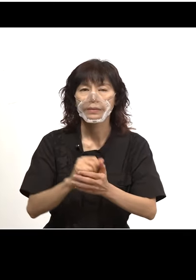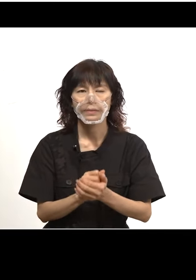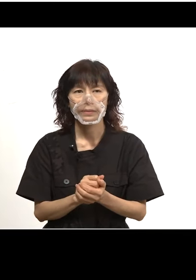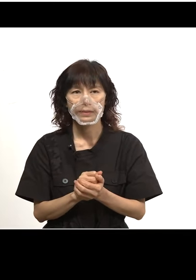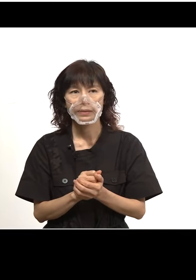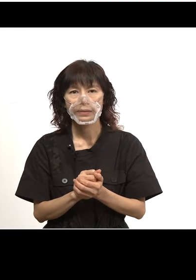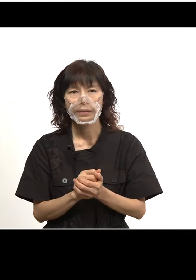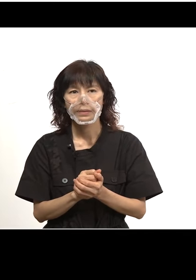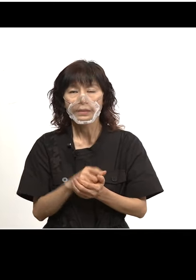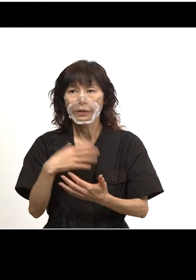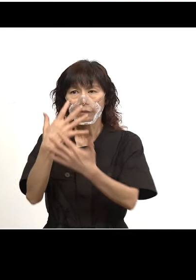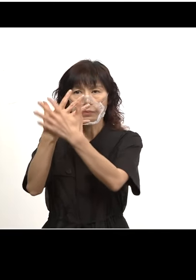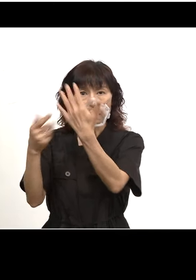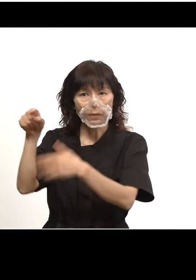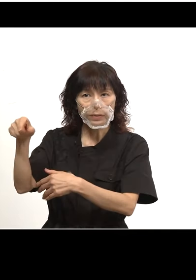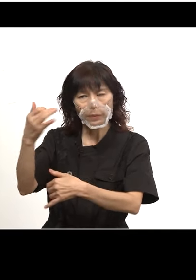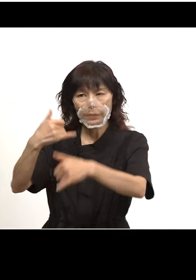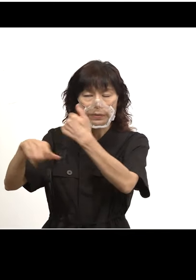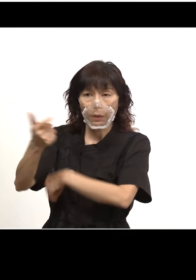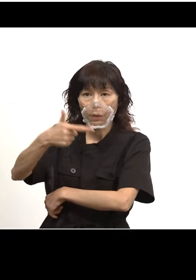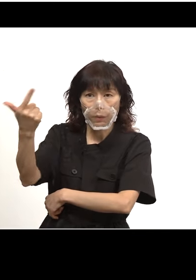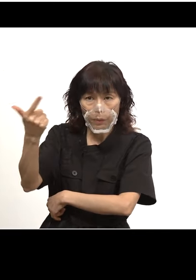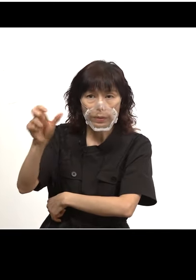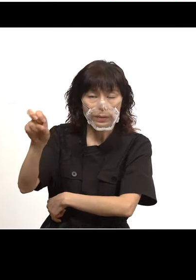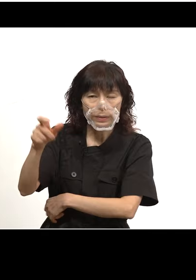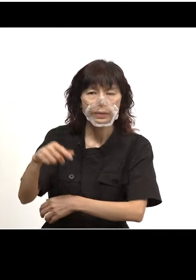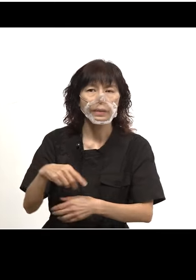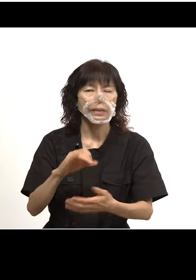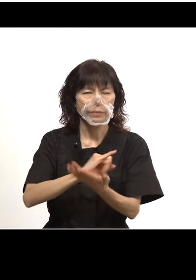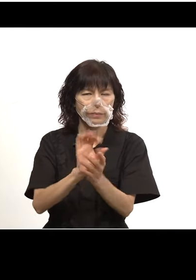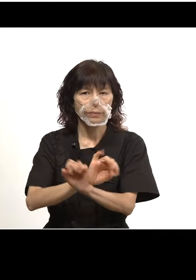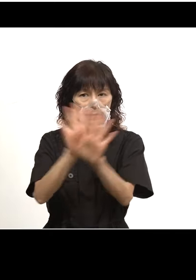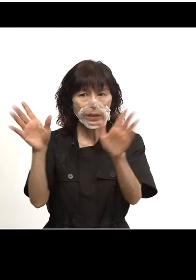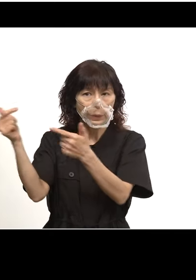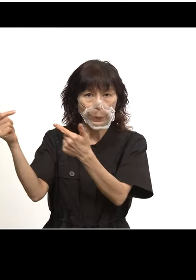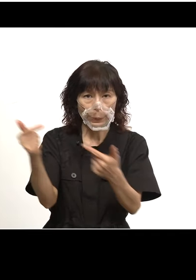好多好節目睇嘅，呢、這個無限量嘅系列未